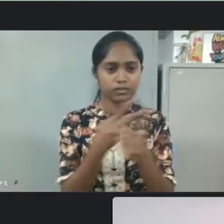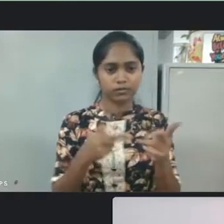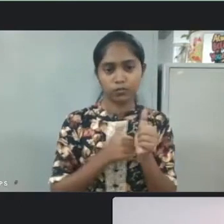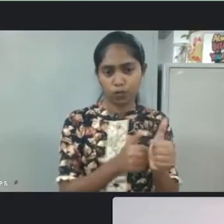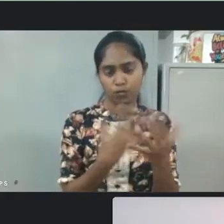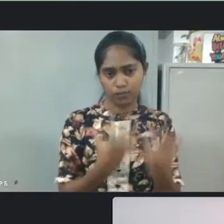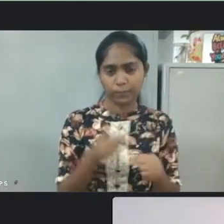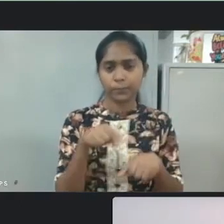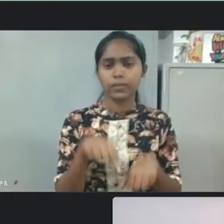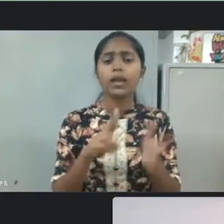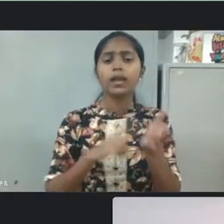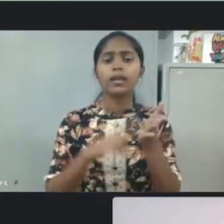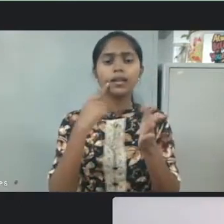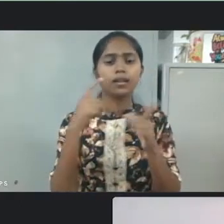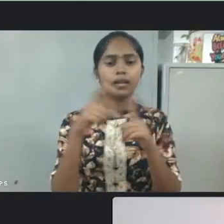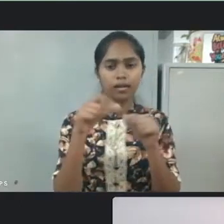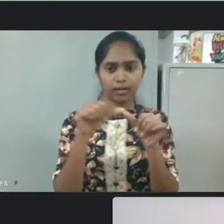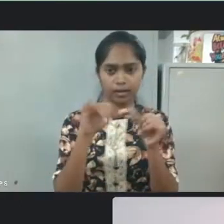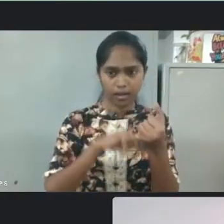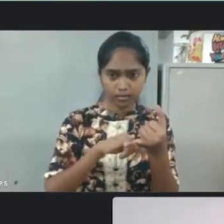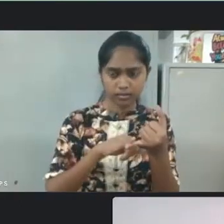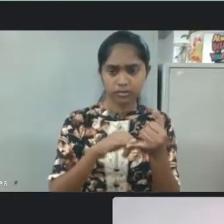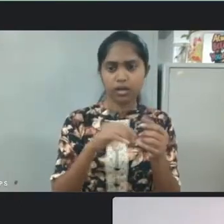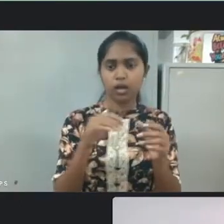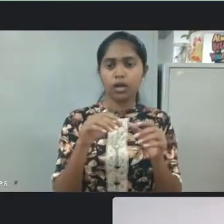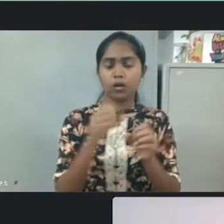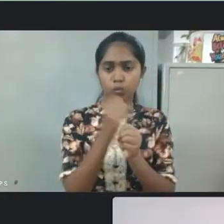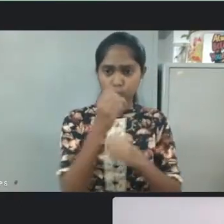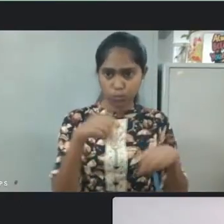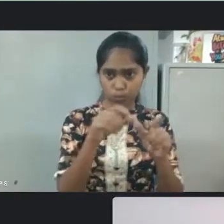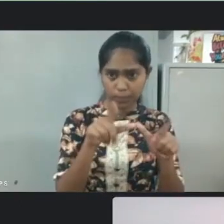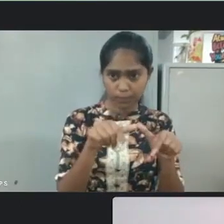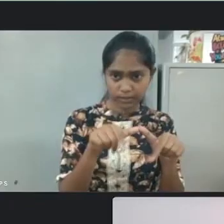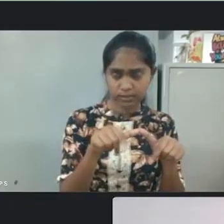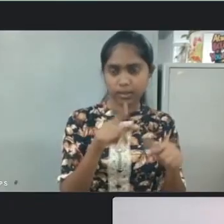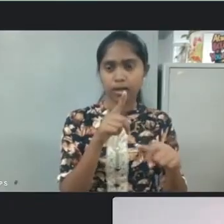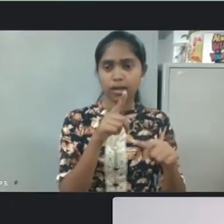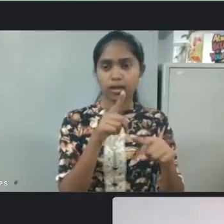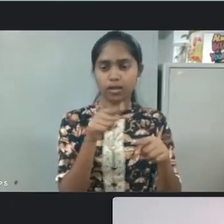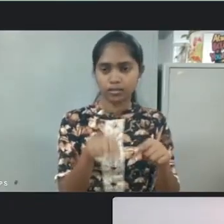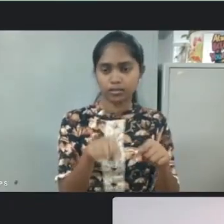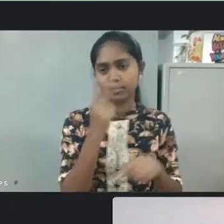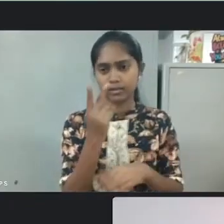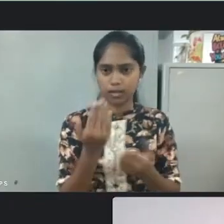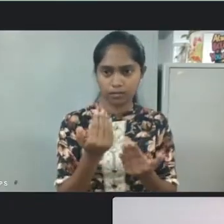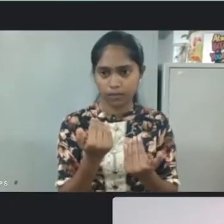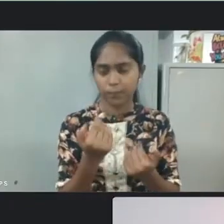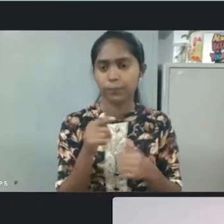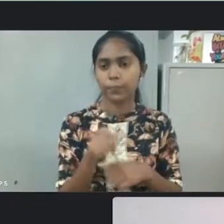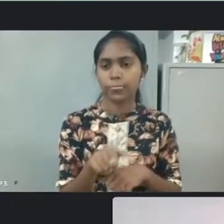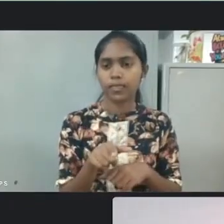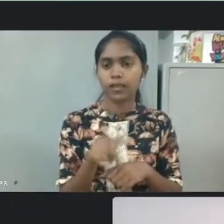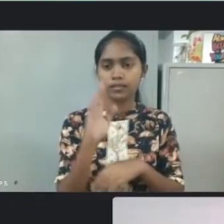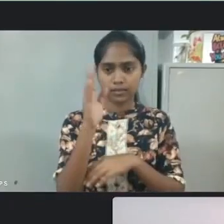ഗൂഗിൾ മീറ്റിലും യൂട്യൂബിലും കാണാവുന്നതാണ്. ഗൂഗിൾ മീറ്റിൽ ജോയിൻ ചെയ്ത പാർട്ടിസിപ്പൻസ് സെഷൻ നടക്കുന്ന സമയത്ത് മൈക്ക്,